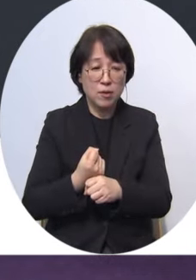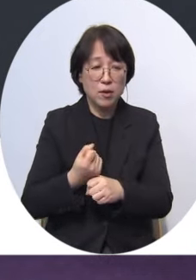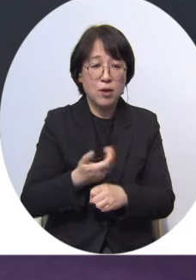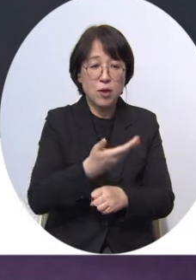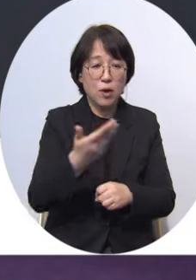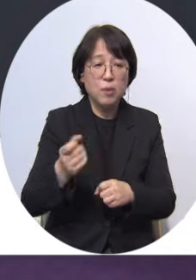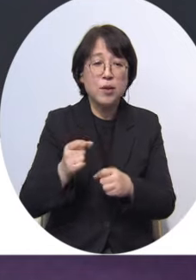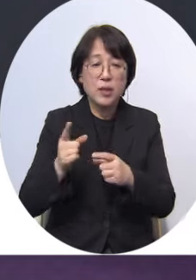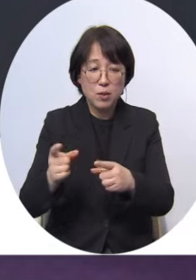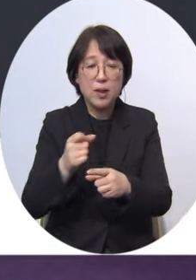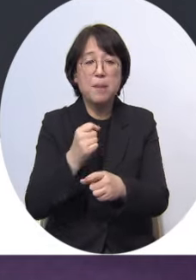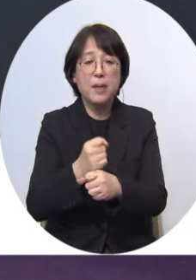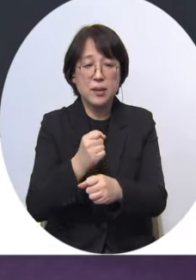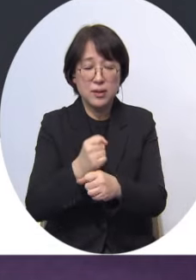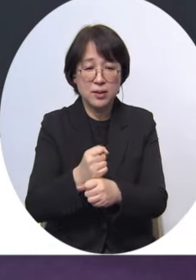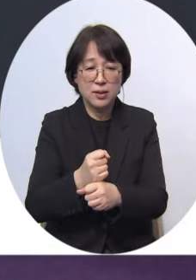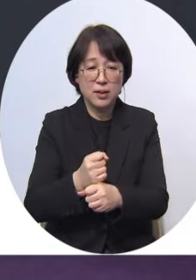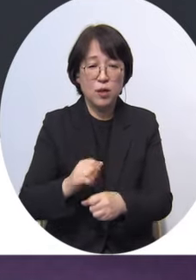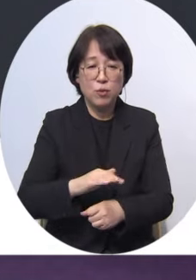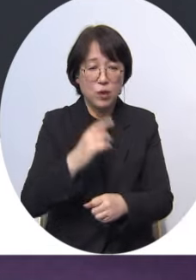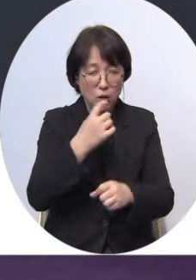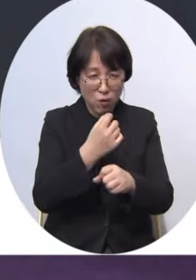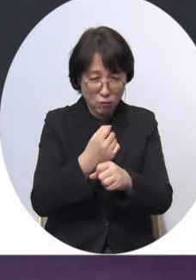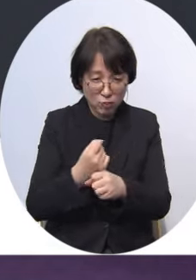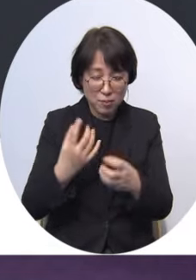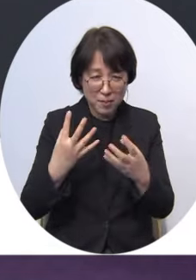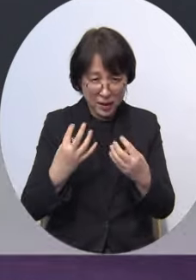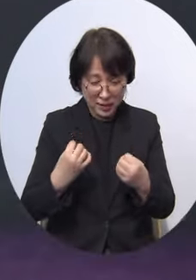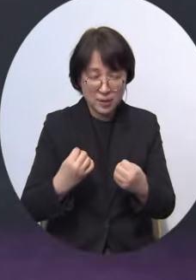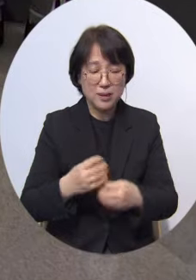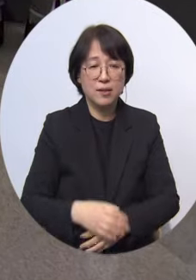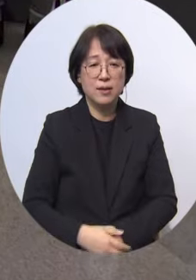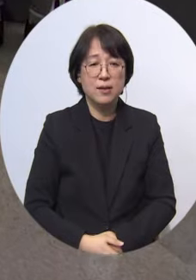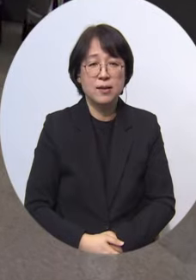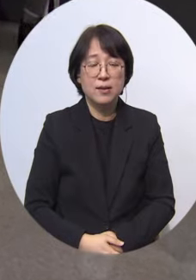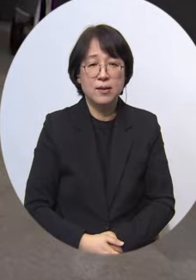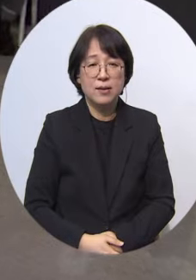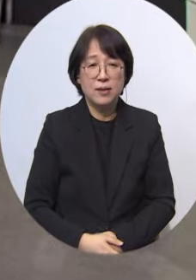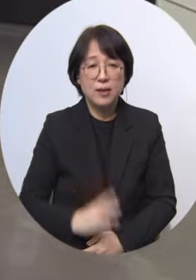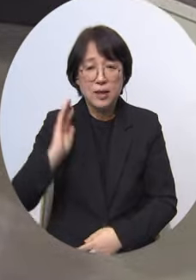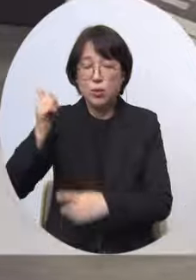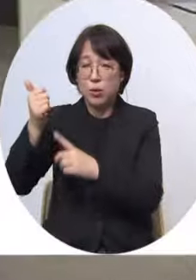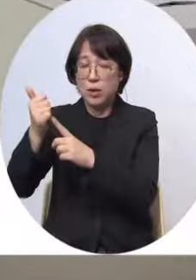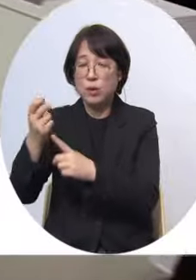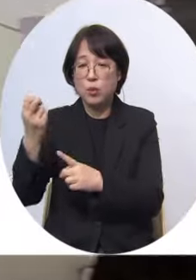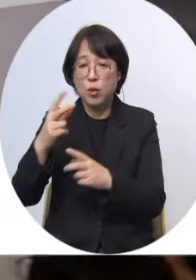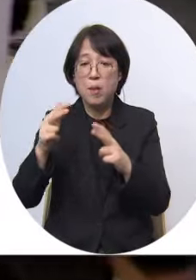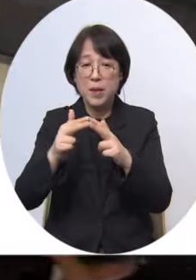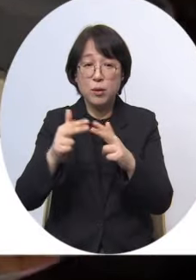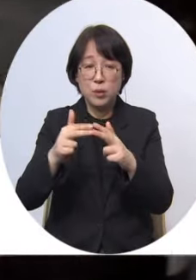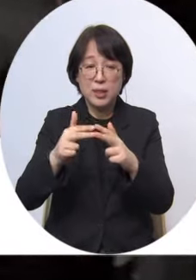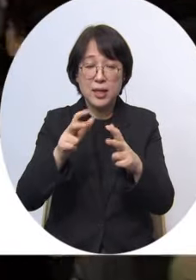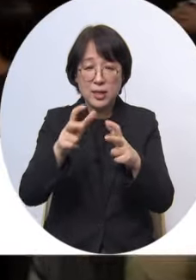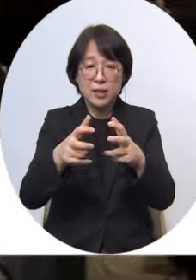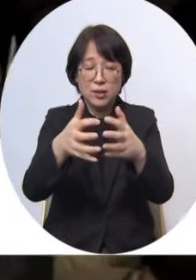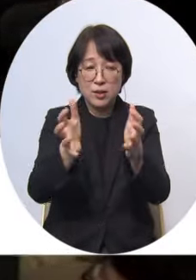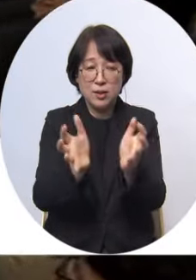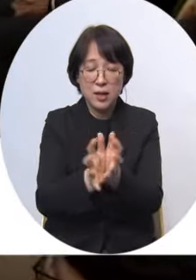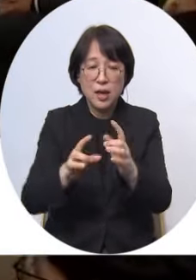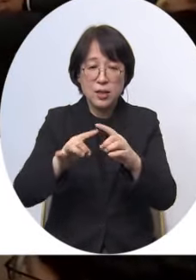여러분의 기회를 창출할 수 있을지 저희가 연구 많이 했습니다. 윤 대통령은 아울러 반도체 클러스터에 대한 전력